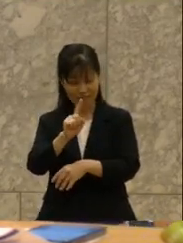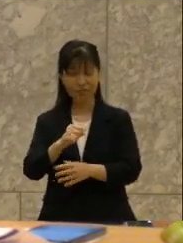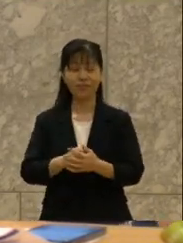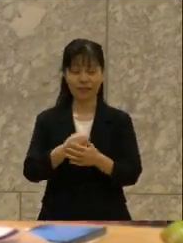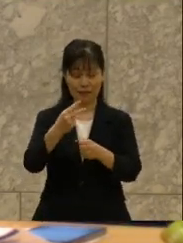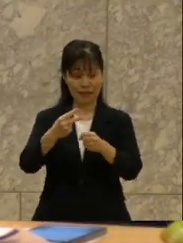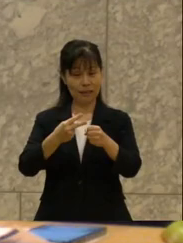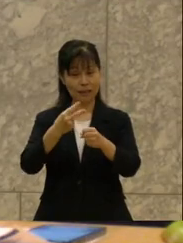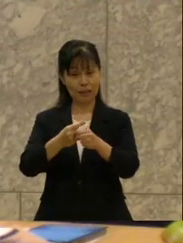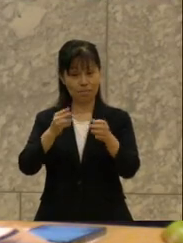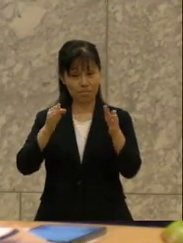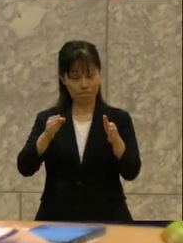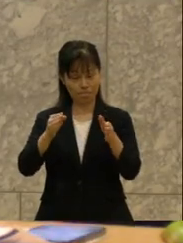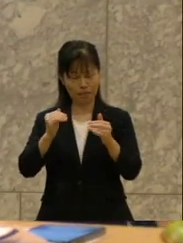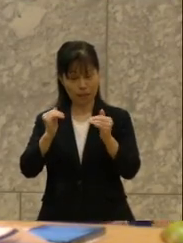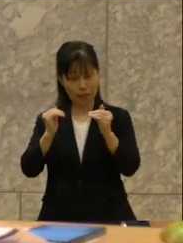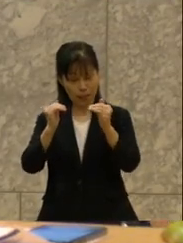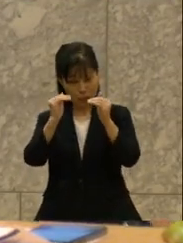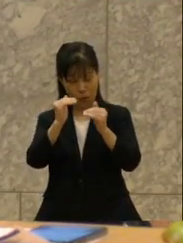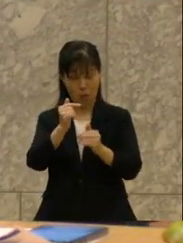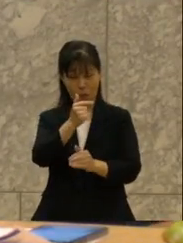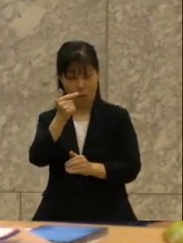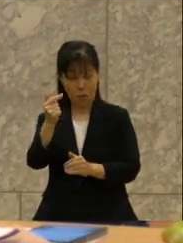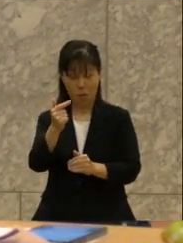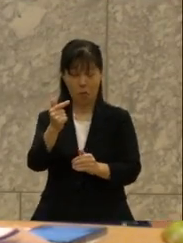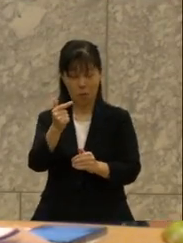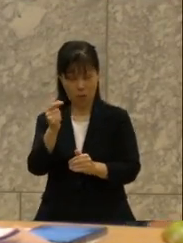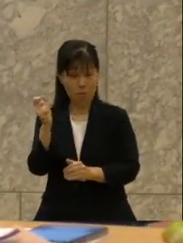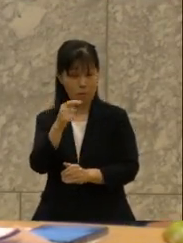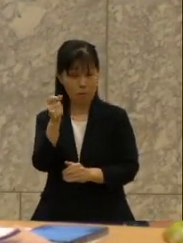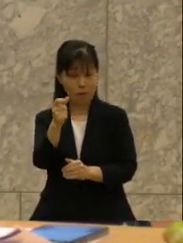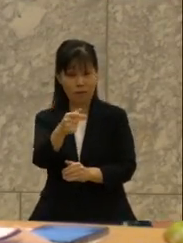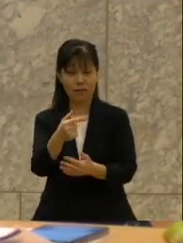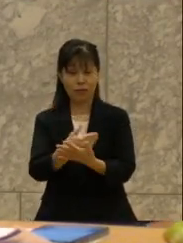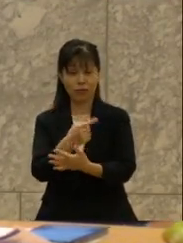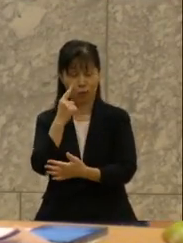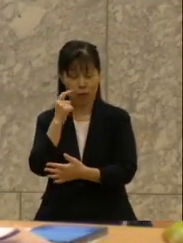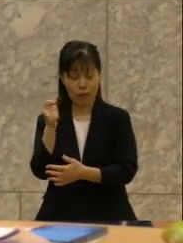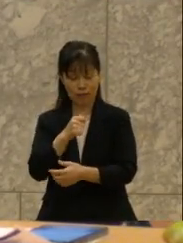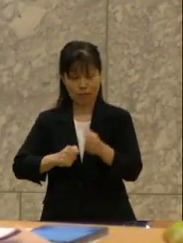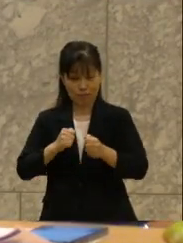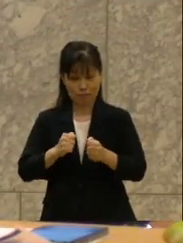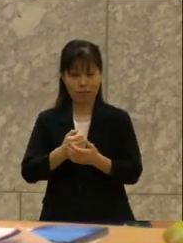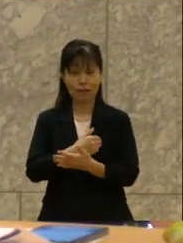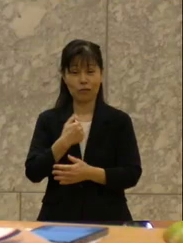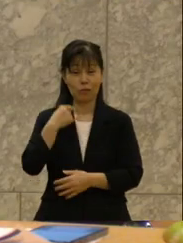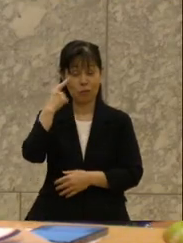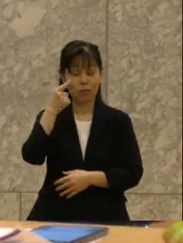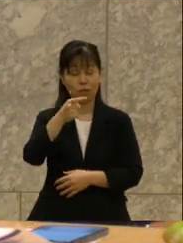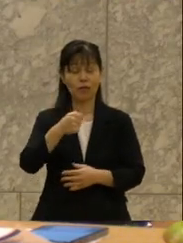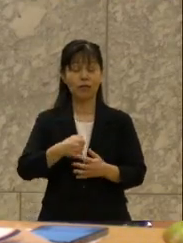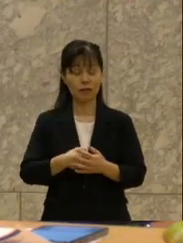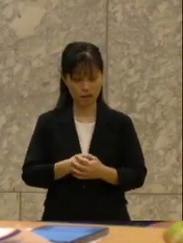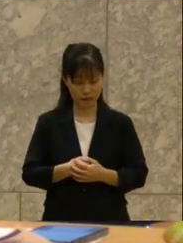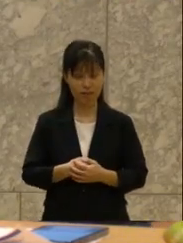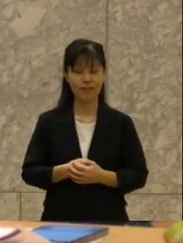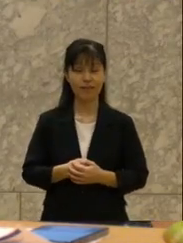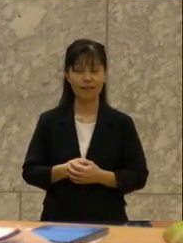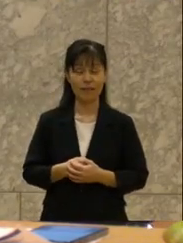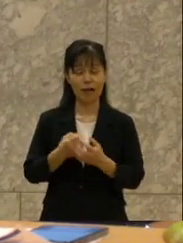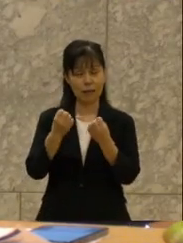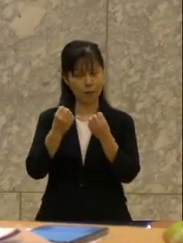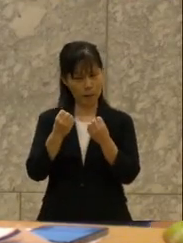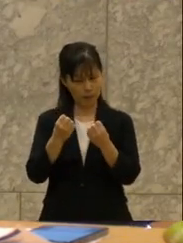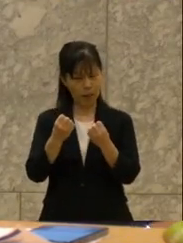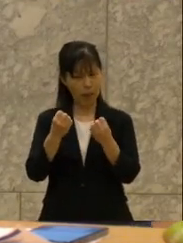年っていうのはねすごい成長が著しいというかあの一気にどうなるかわからないっていう期間短いですけれども選手がまだ新たに出て